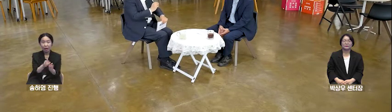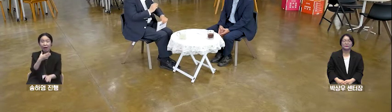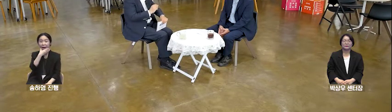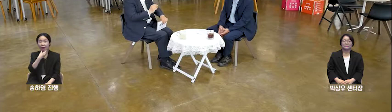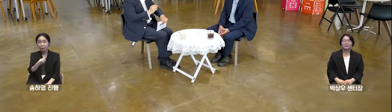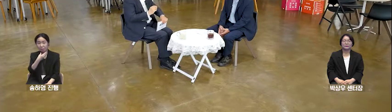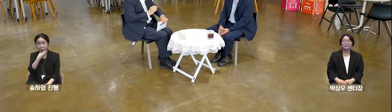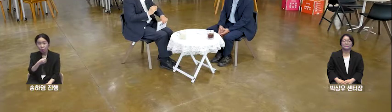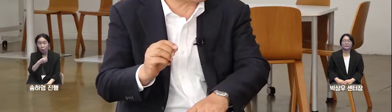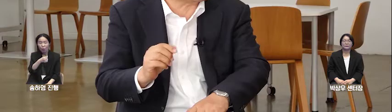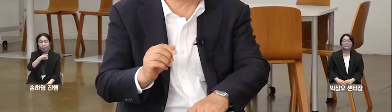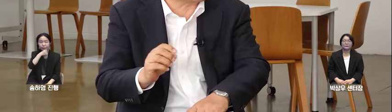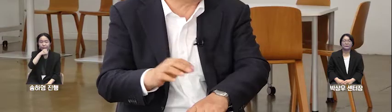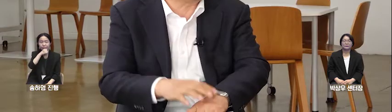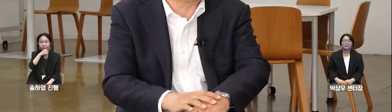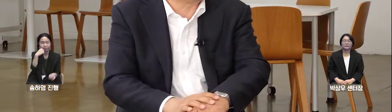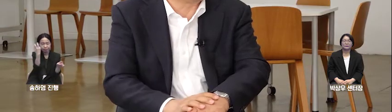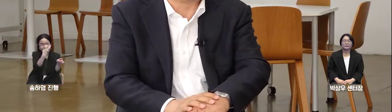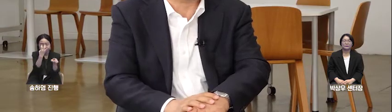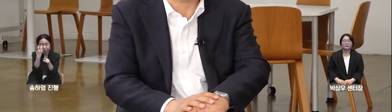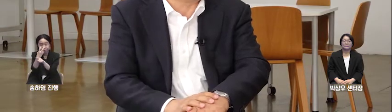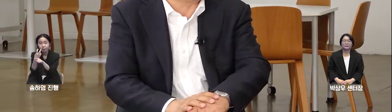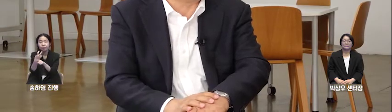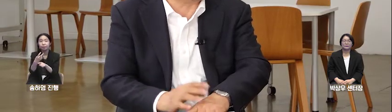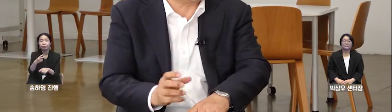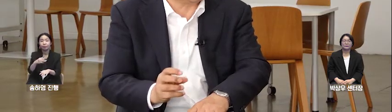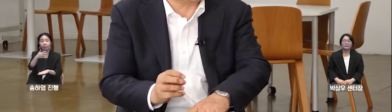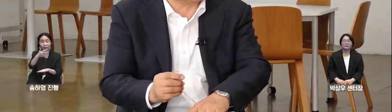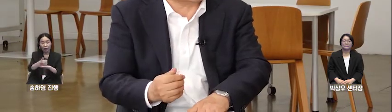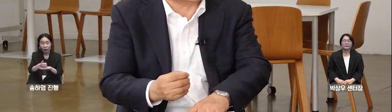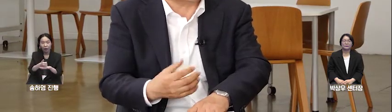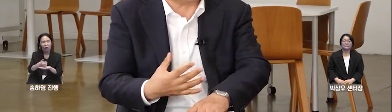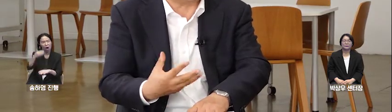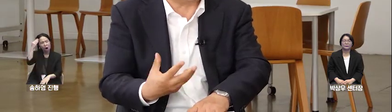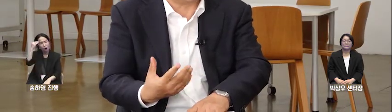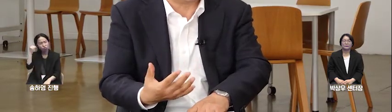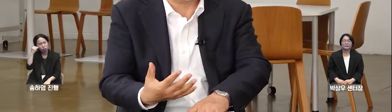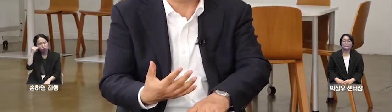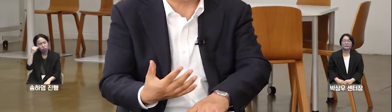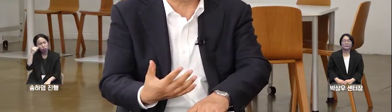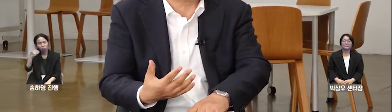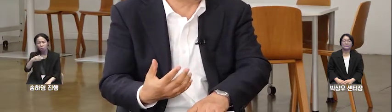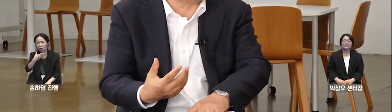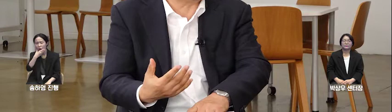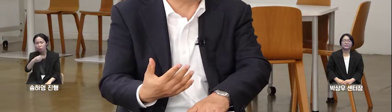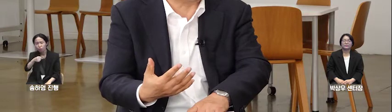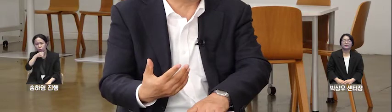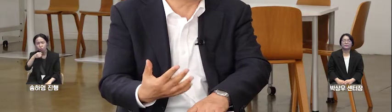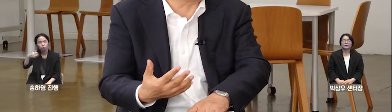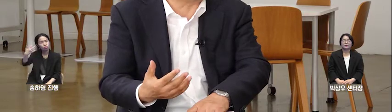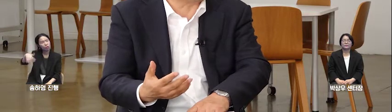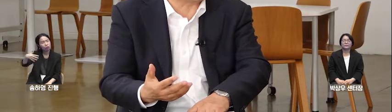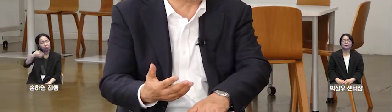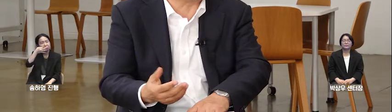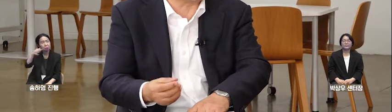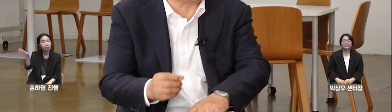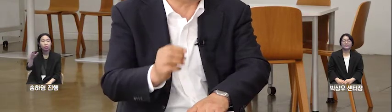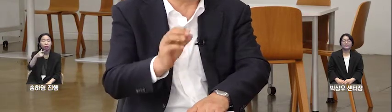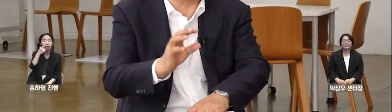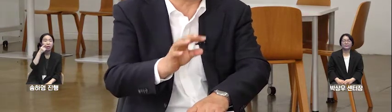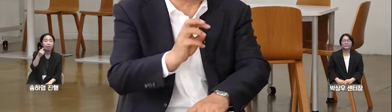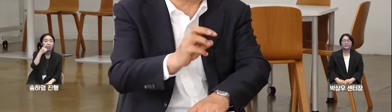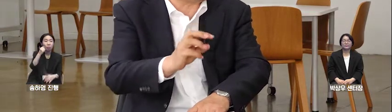이렇게 행복지수를 쭉 산정을 해요. 우리나라는 아직 그걸 제가 잘 몰라서 그런지 못 본 것